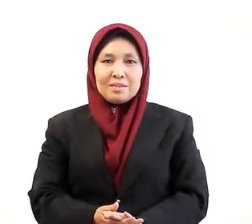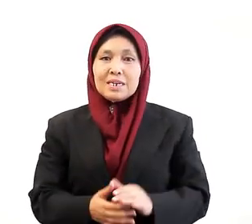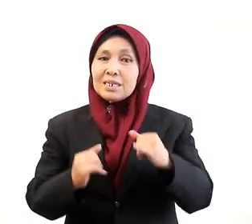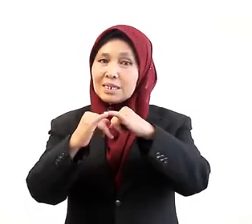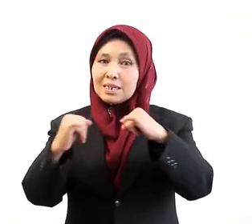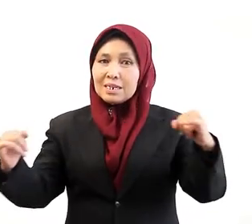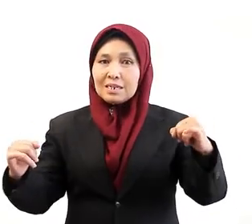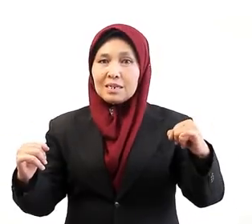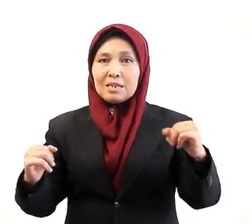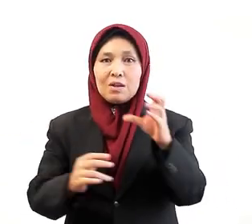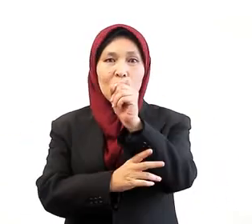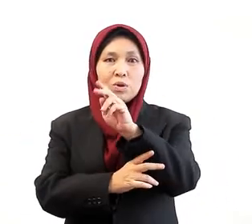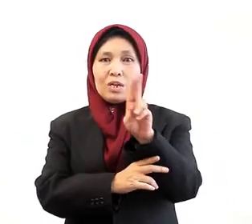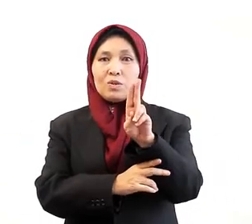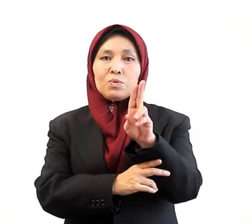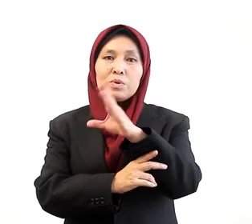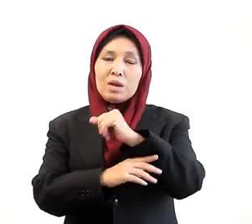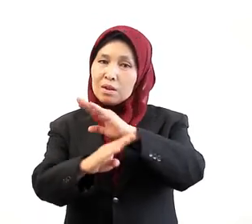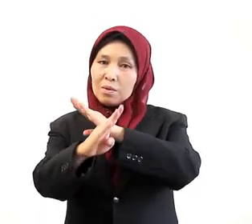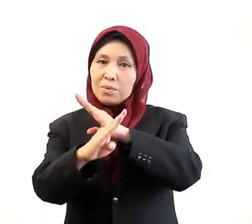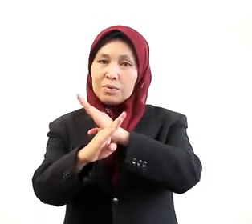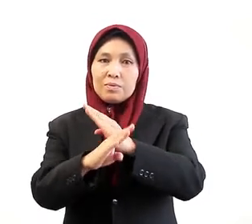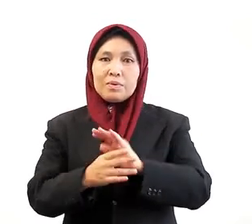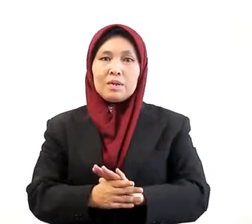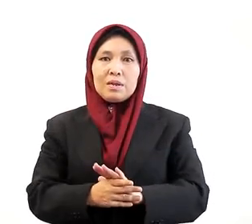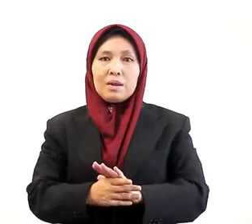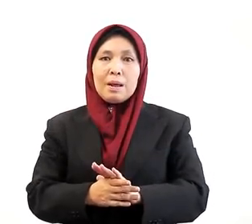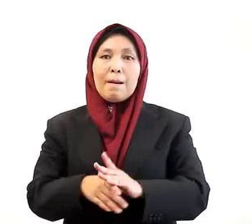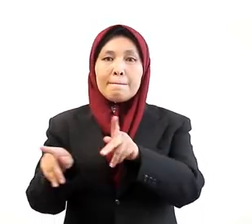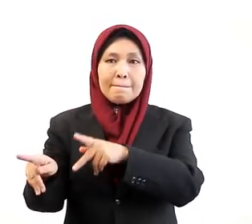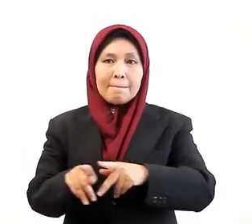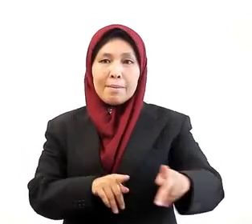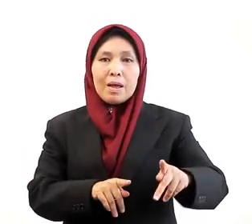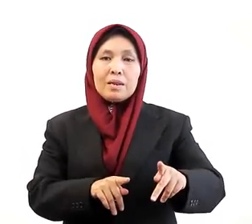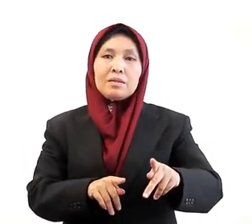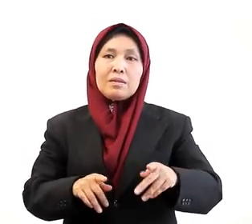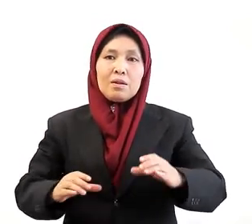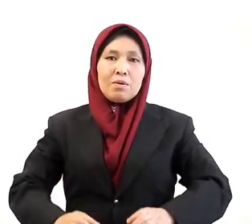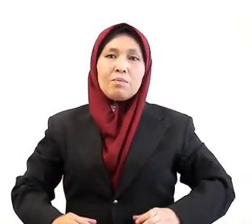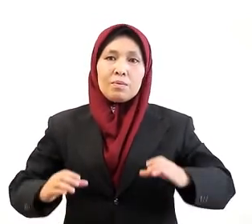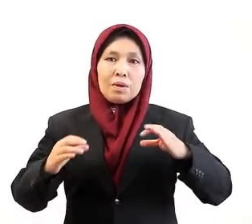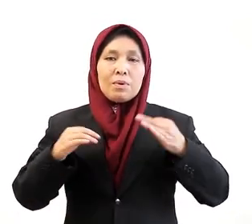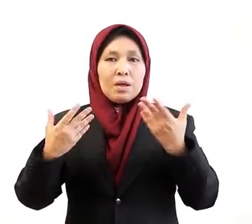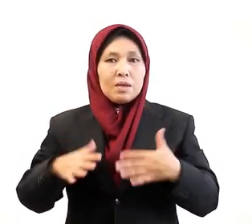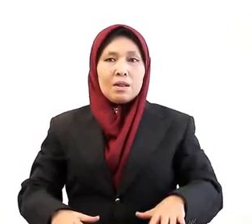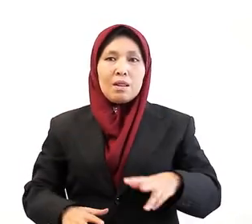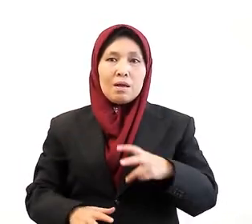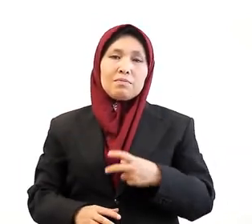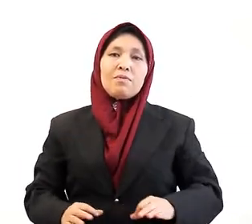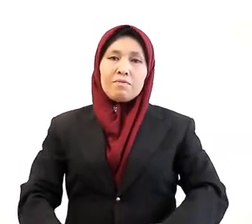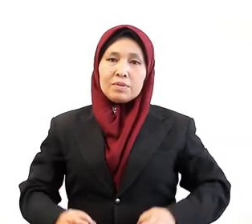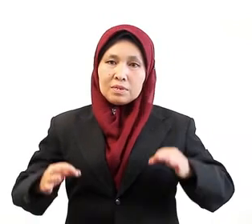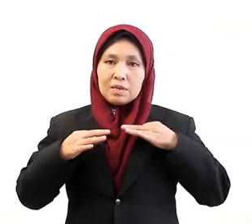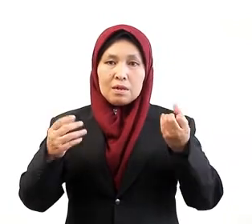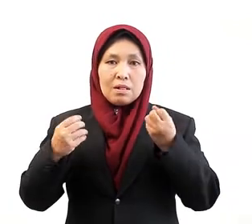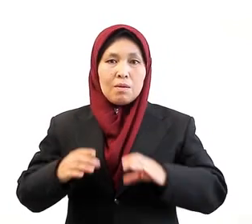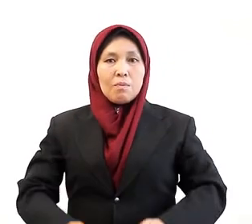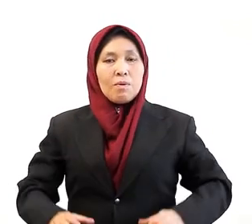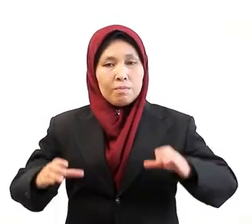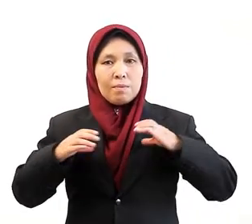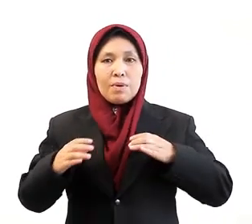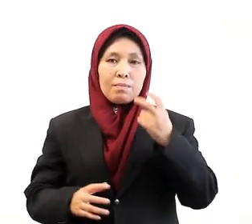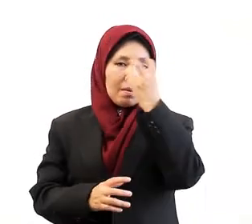Jenis-jenis kurang upaya yang dilindungi adalah hilang upaya fizikal, hilang upaya penglihatan, hilang